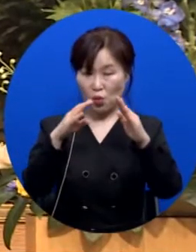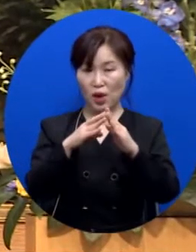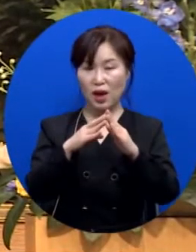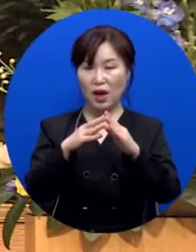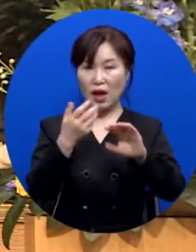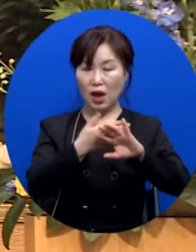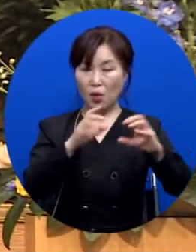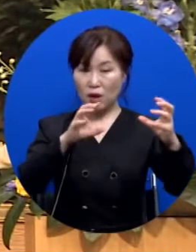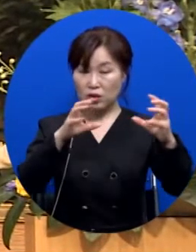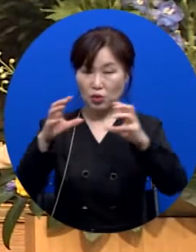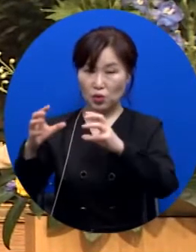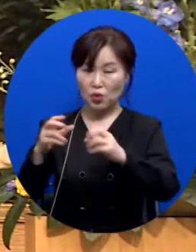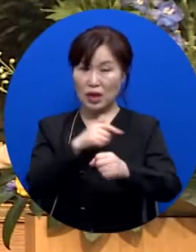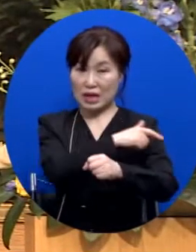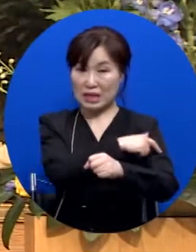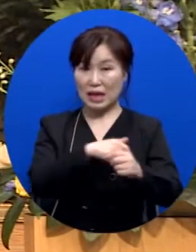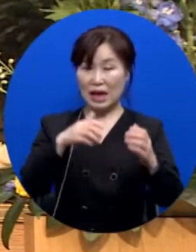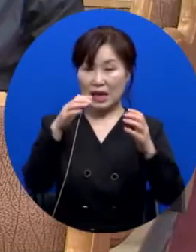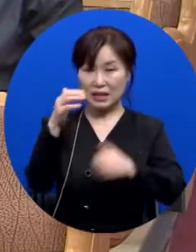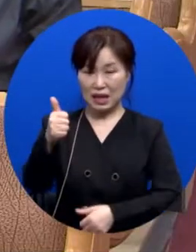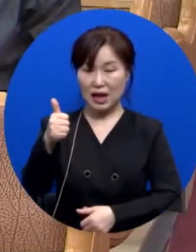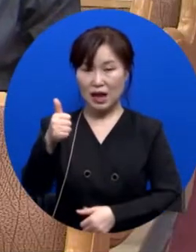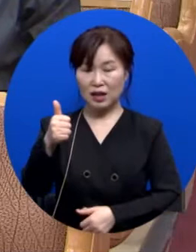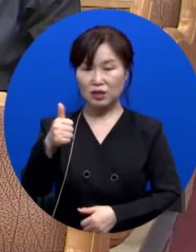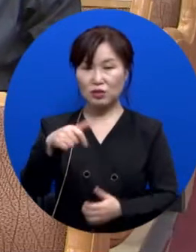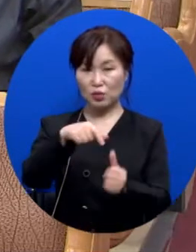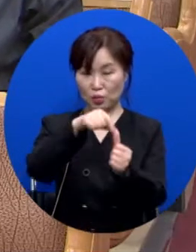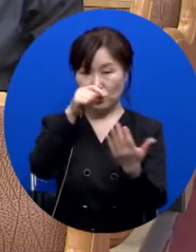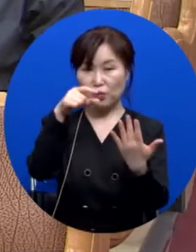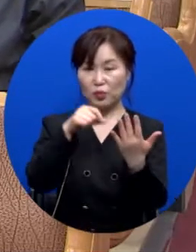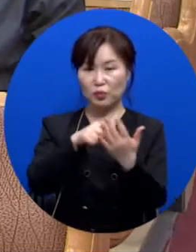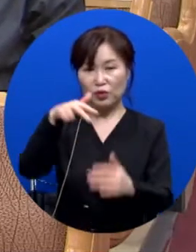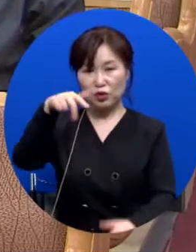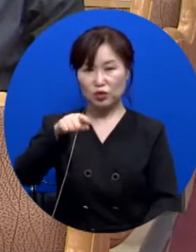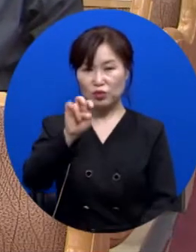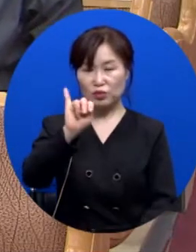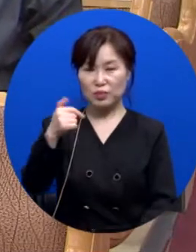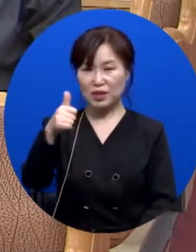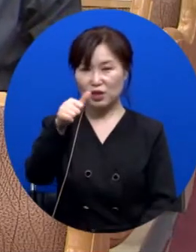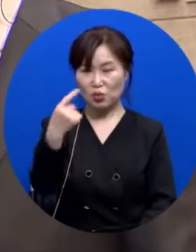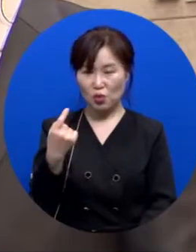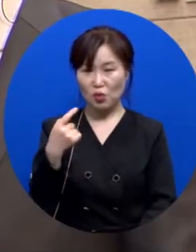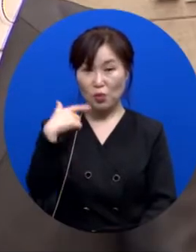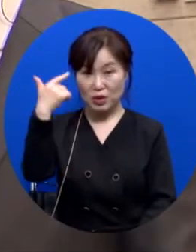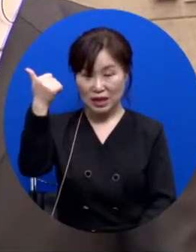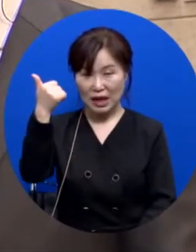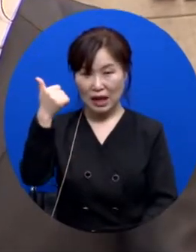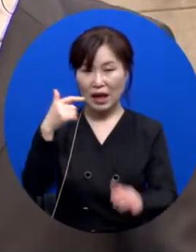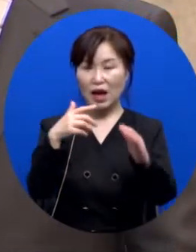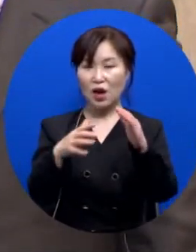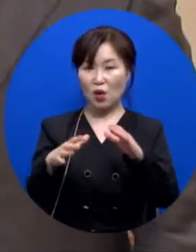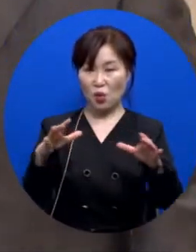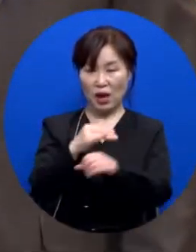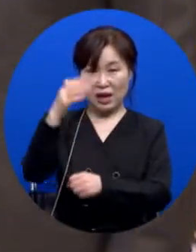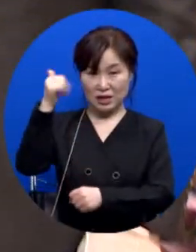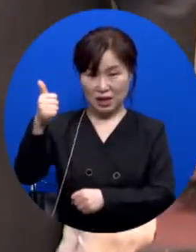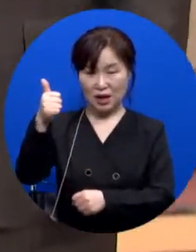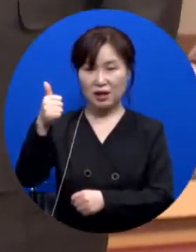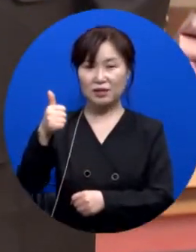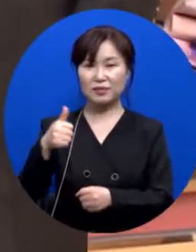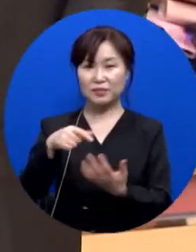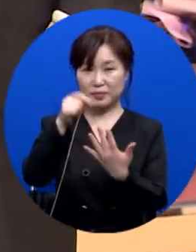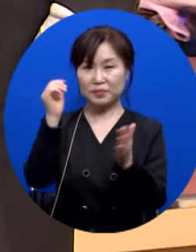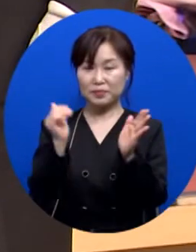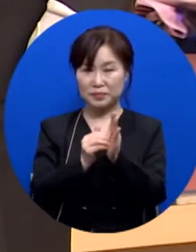해외선교 패 이사장으로 주민 오 목사가 기독교 한국 침례회 의 해외 선교회 회장 으로 취임했습니다 지난